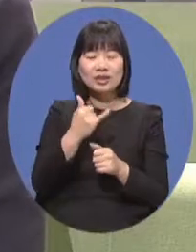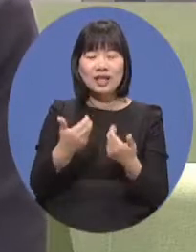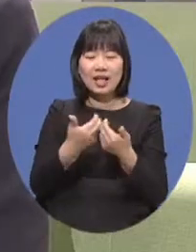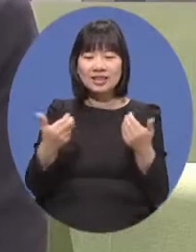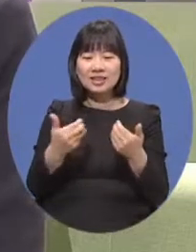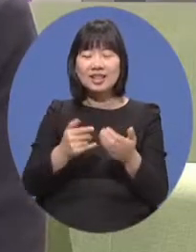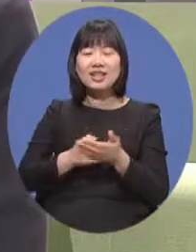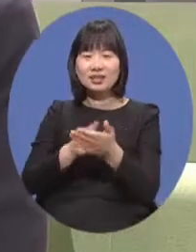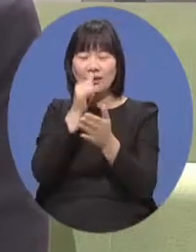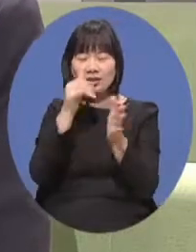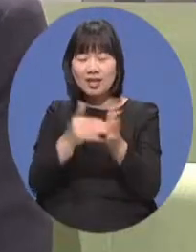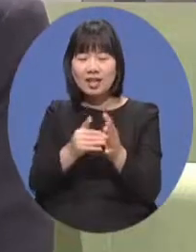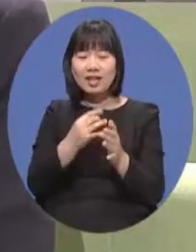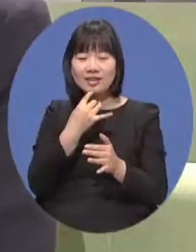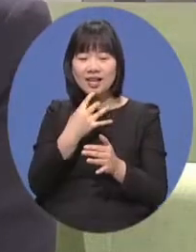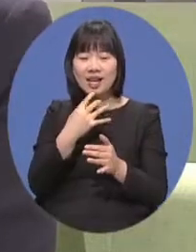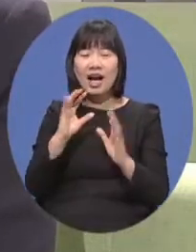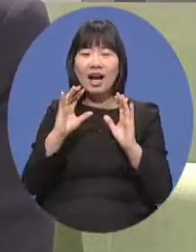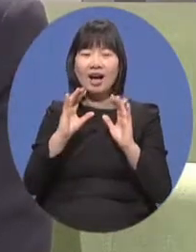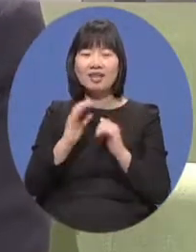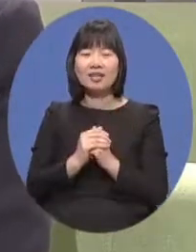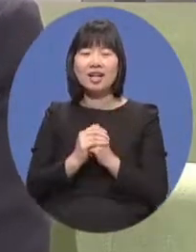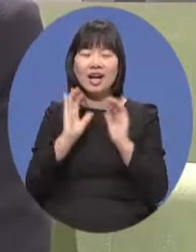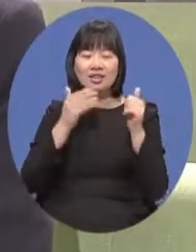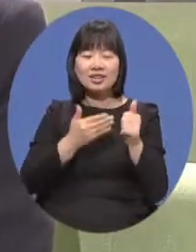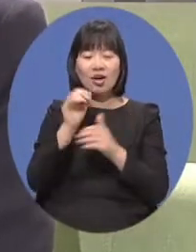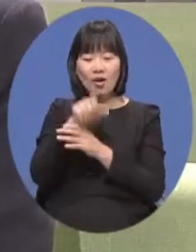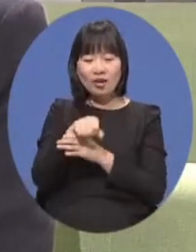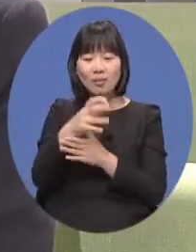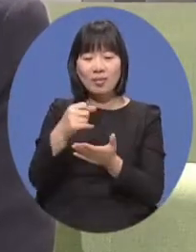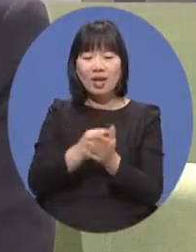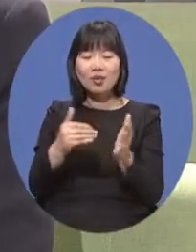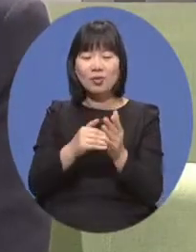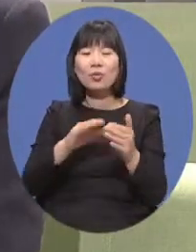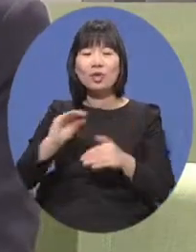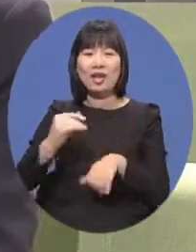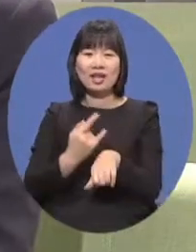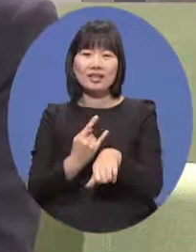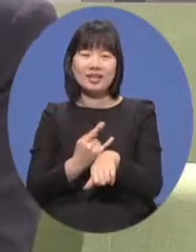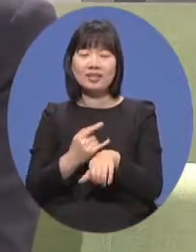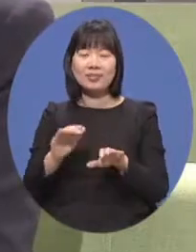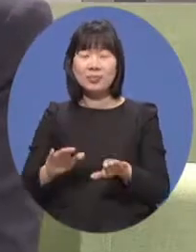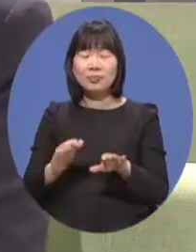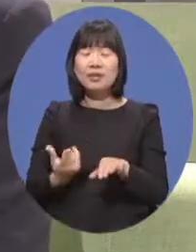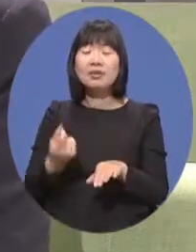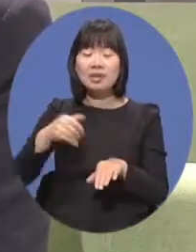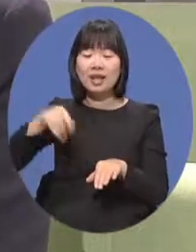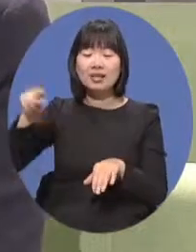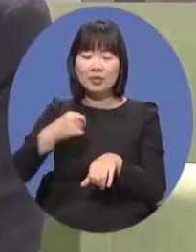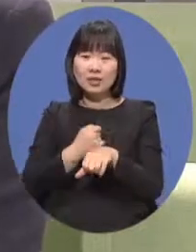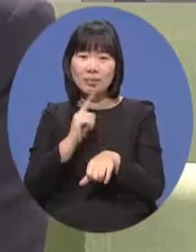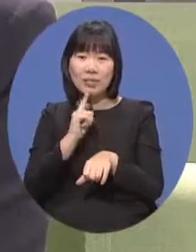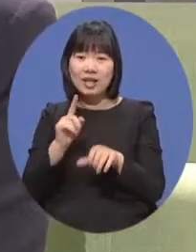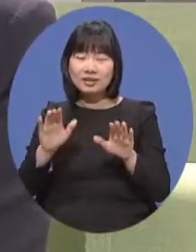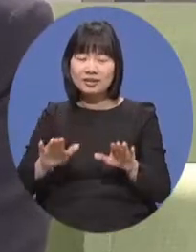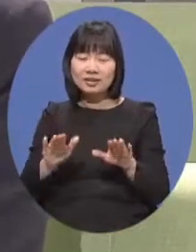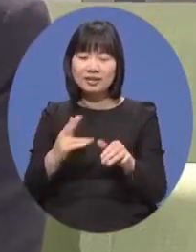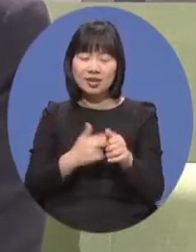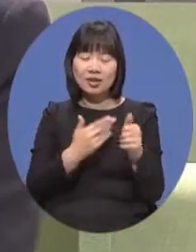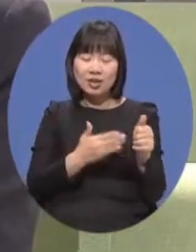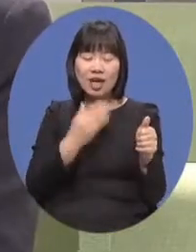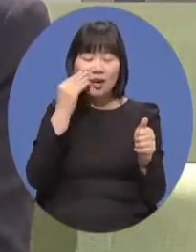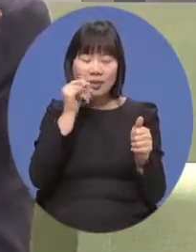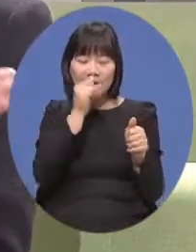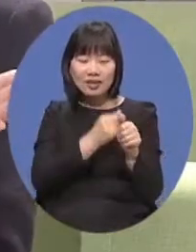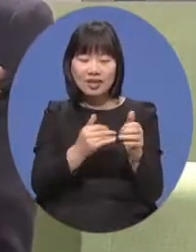시도합니다. 단 아이한테 허락을 받고 가야 돼요. 엄마가 금방 갔다 올 거다. 그러면 이제 지금 이 기관과 선생님한테